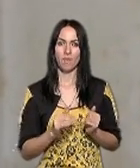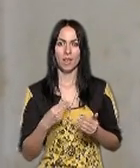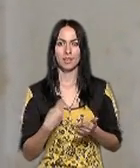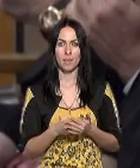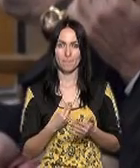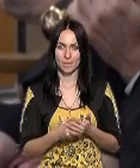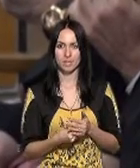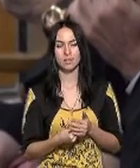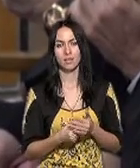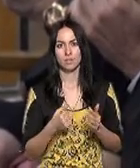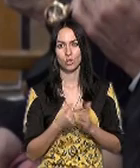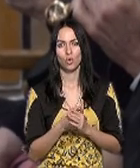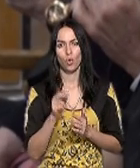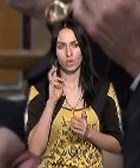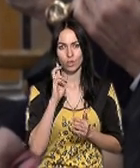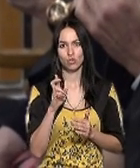відношенню до там